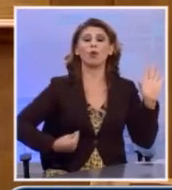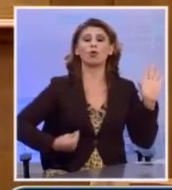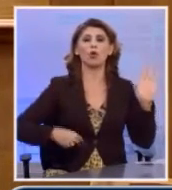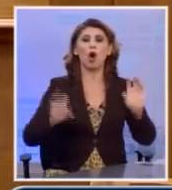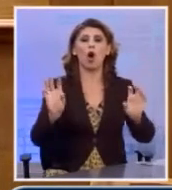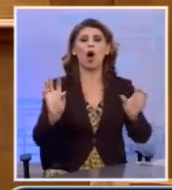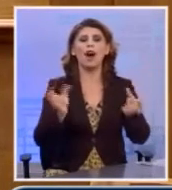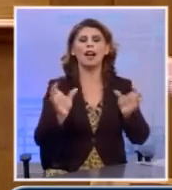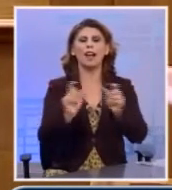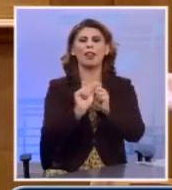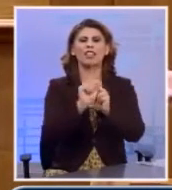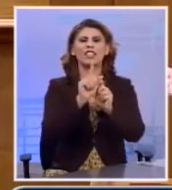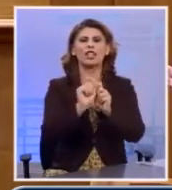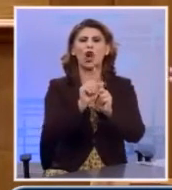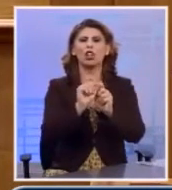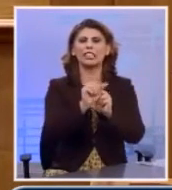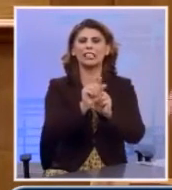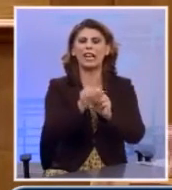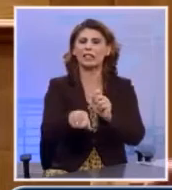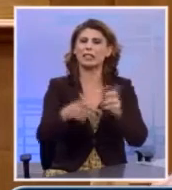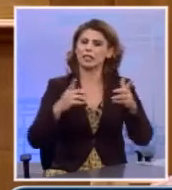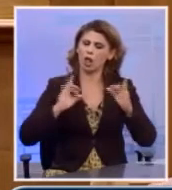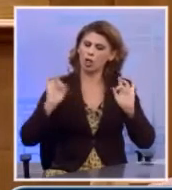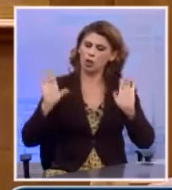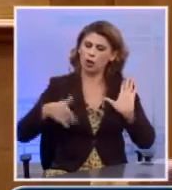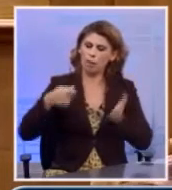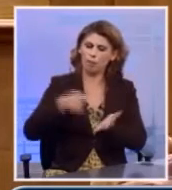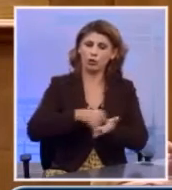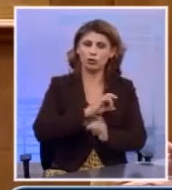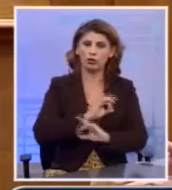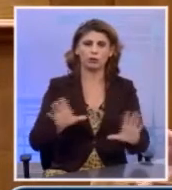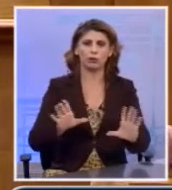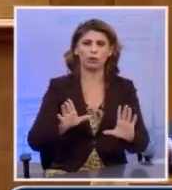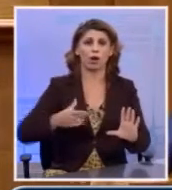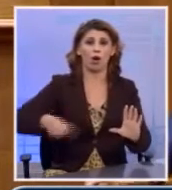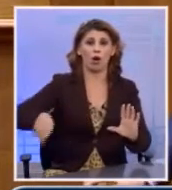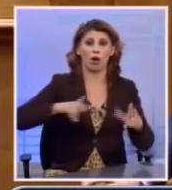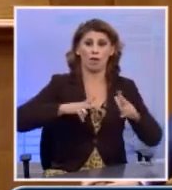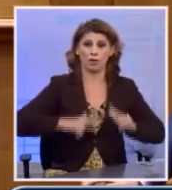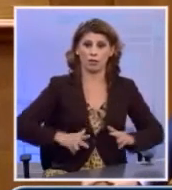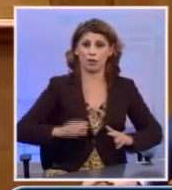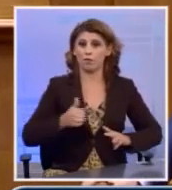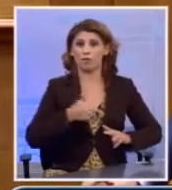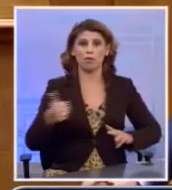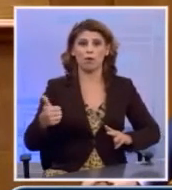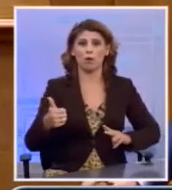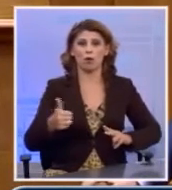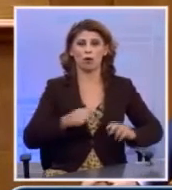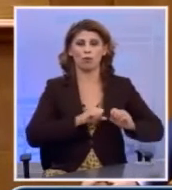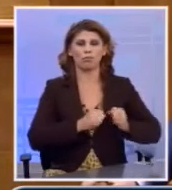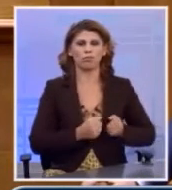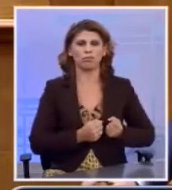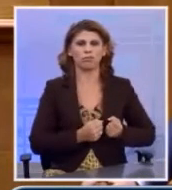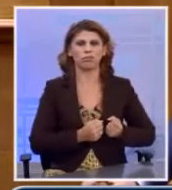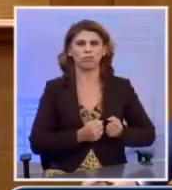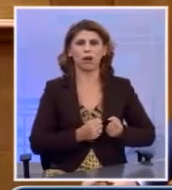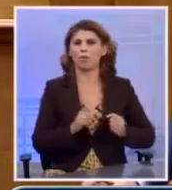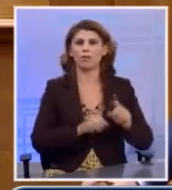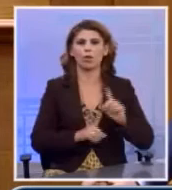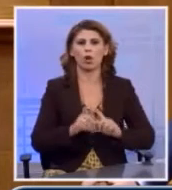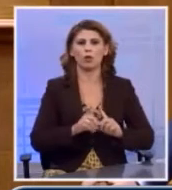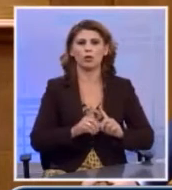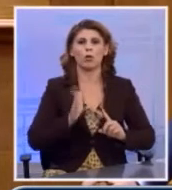ραδιοσυχνοτήτων. Και έτσι να είναι όλοι ευχαριστημένοι. Όλοι φυσικά, εκτός από τους Έλληνες πολίτες, που